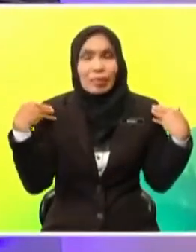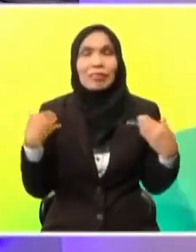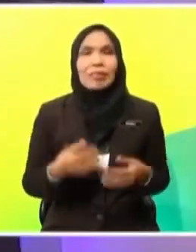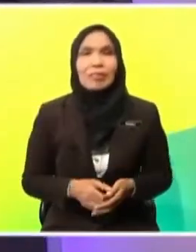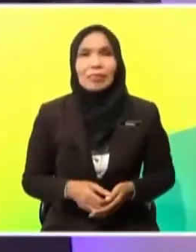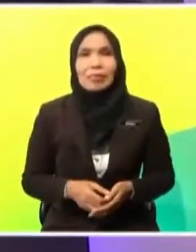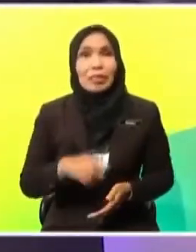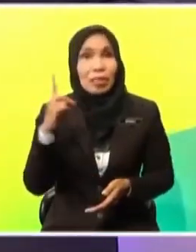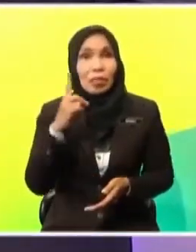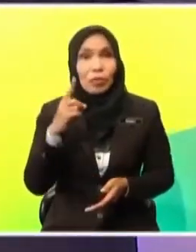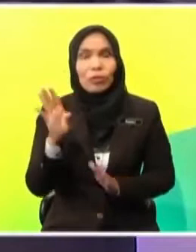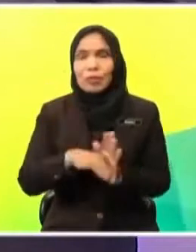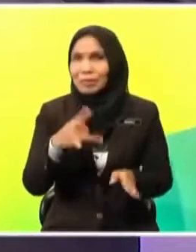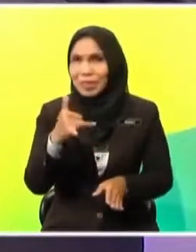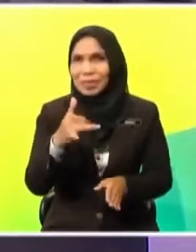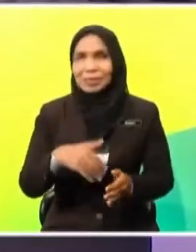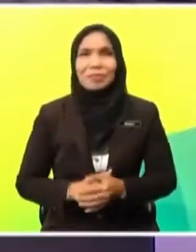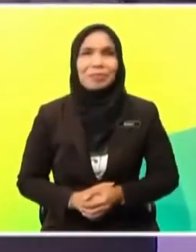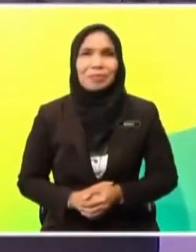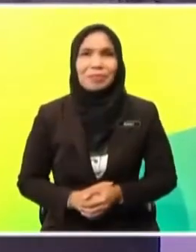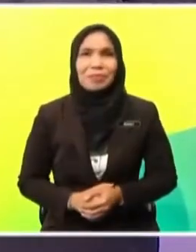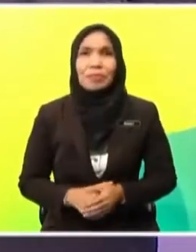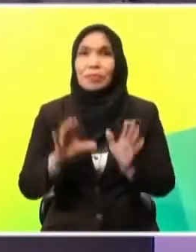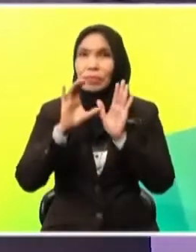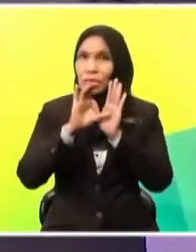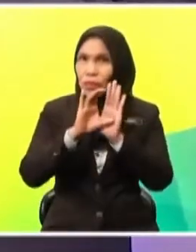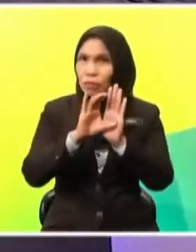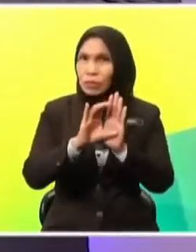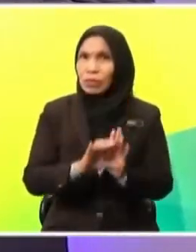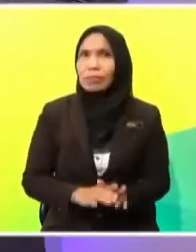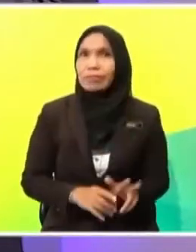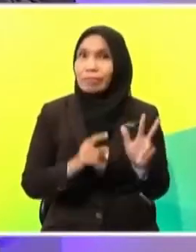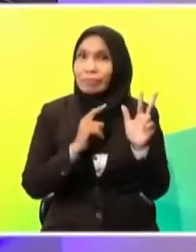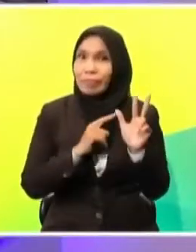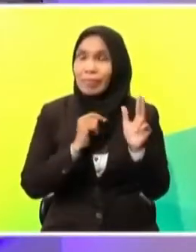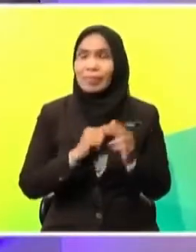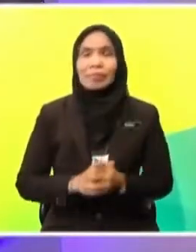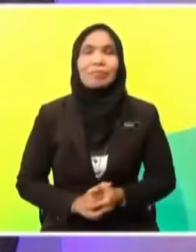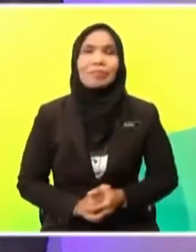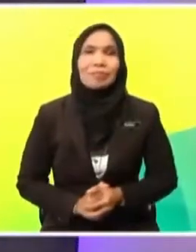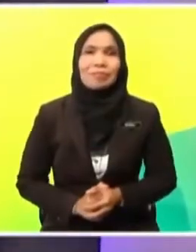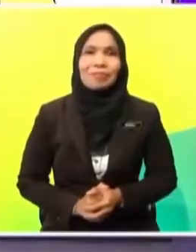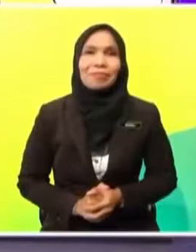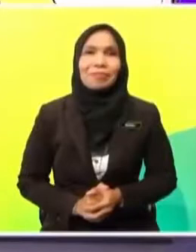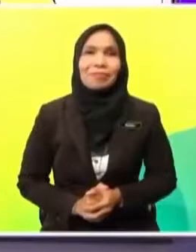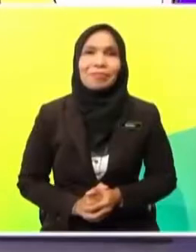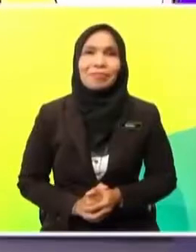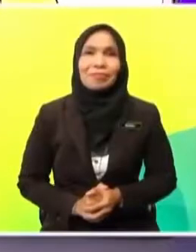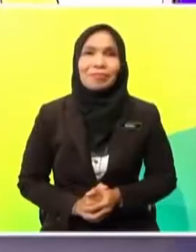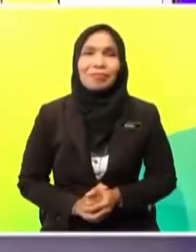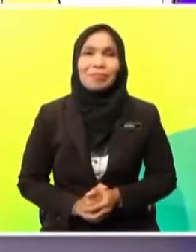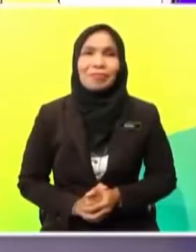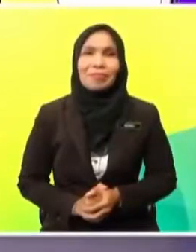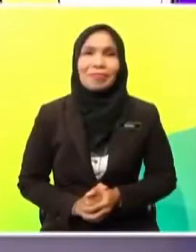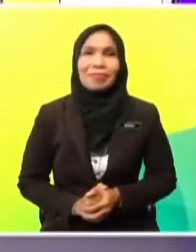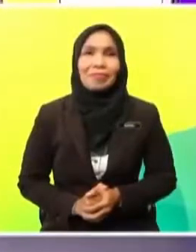gambar yang ketiga kayu saya Sekayu masjid ah tak dapat Kenapa stiga Mbak apakah yang ketiga ini ok Hai